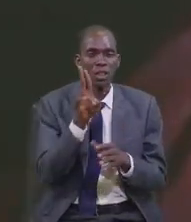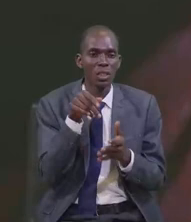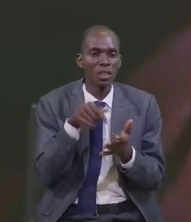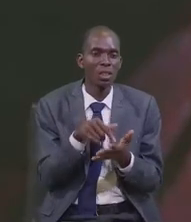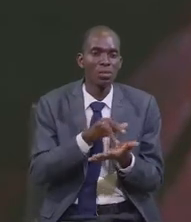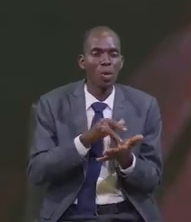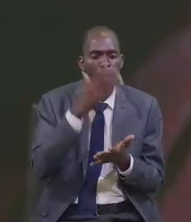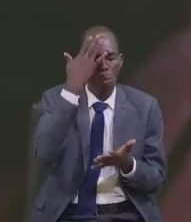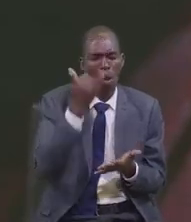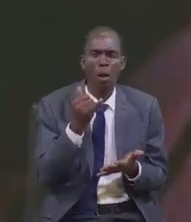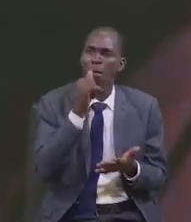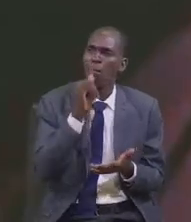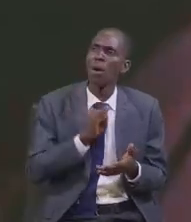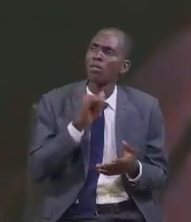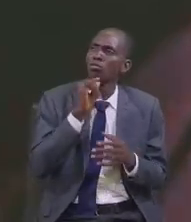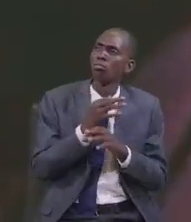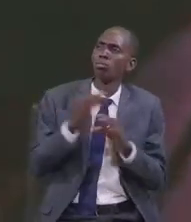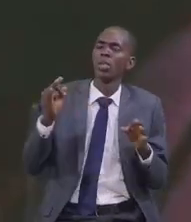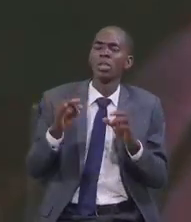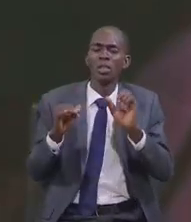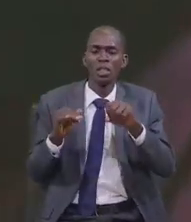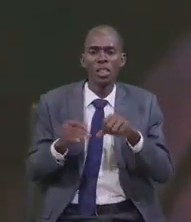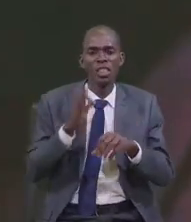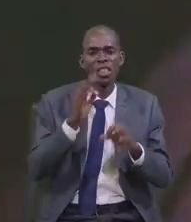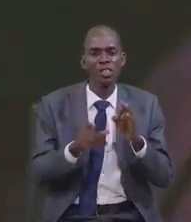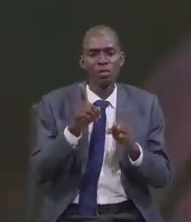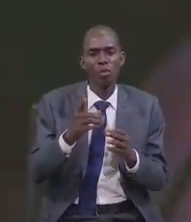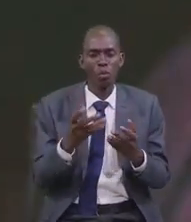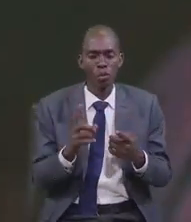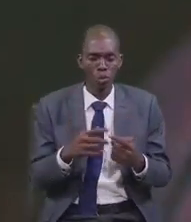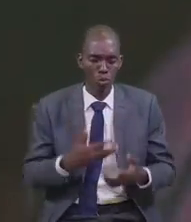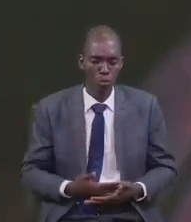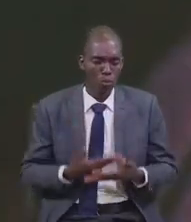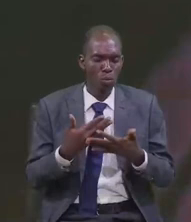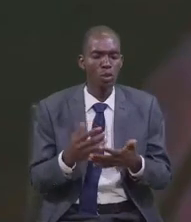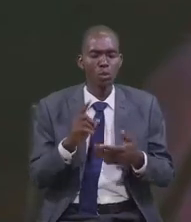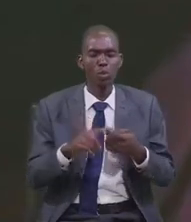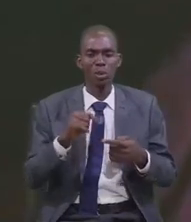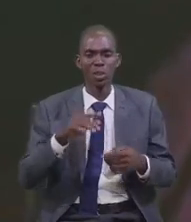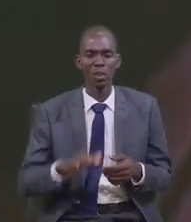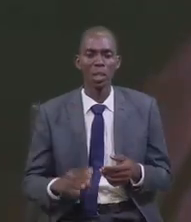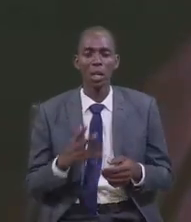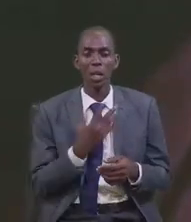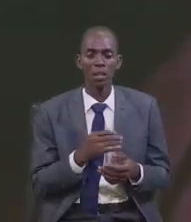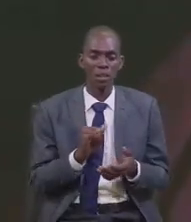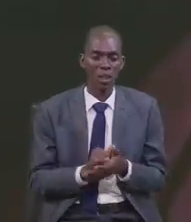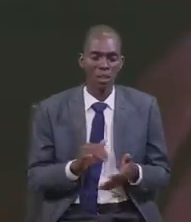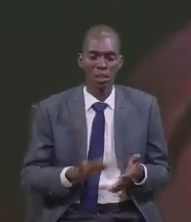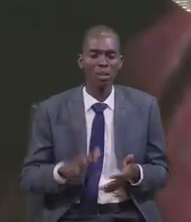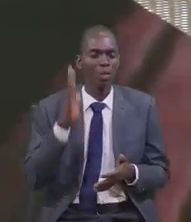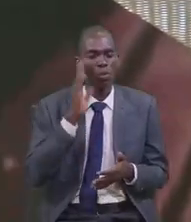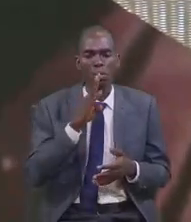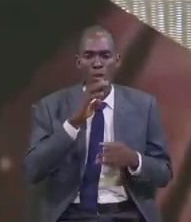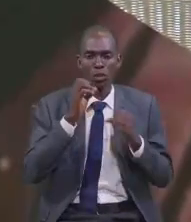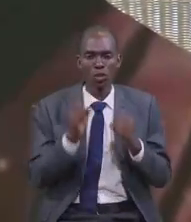Tu veux pas dire que oui, ne suis pas libre de prendre cela. Mais si vous avez un enfant à naître, que l'enfant soit bien